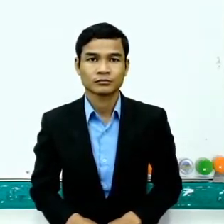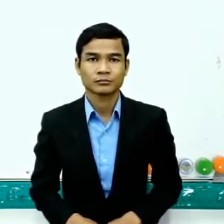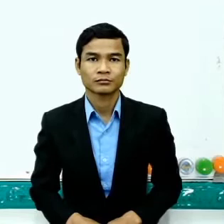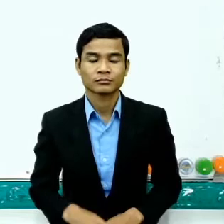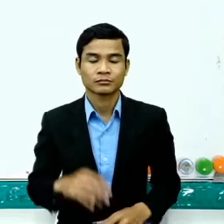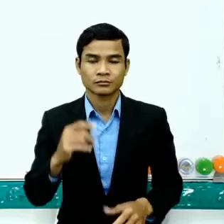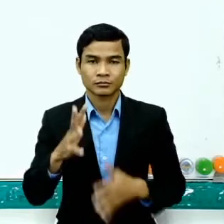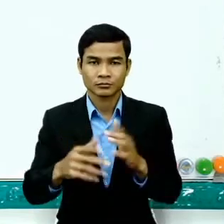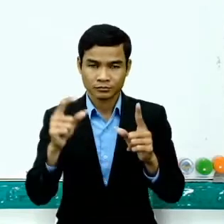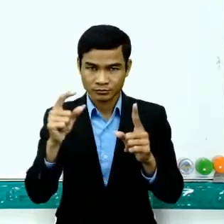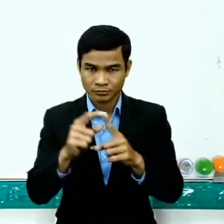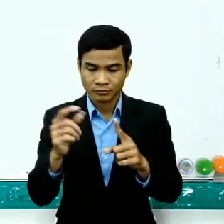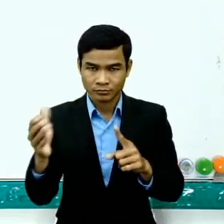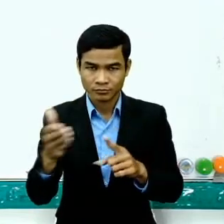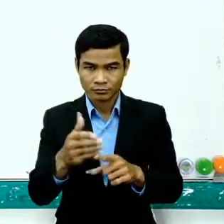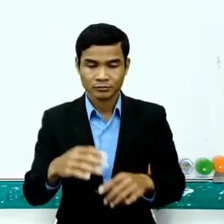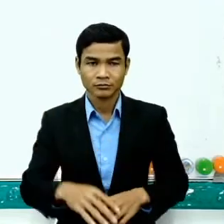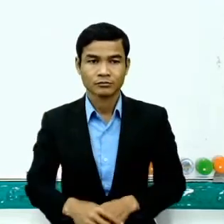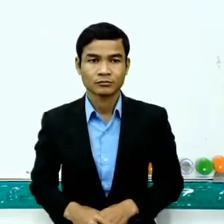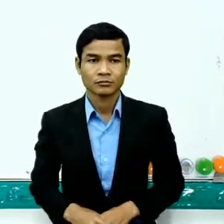ca ăn tía